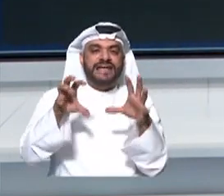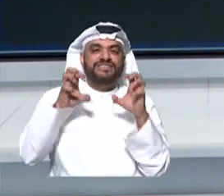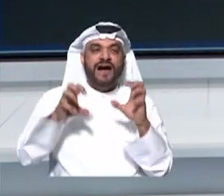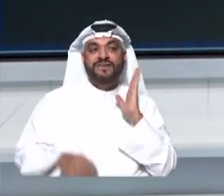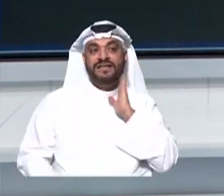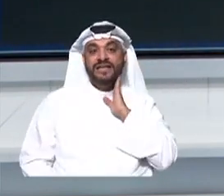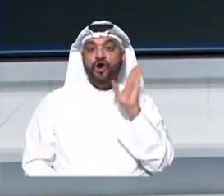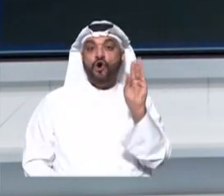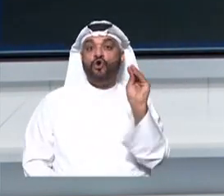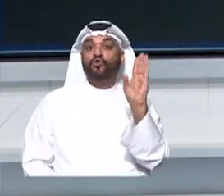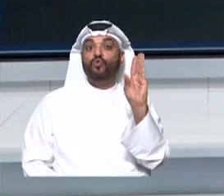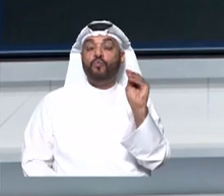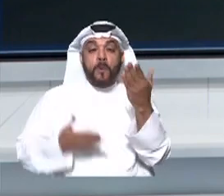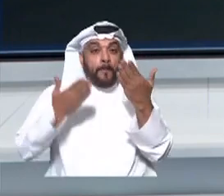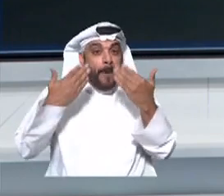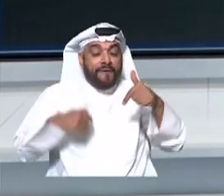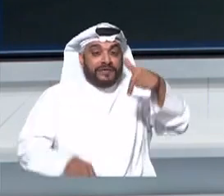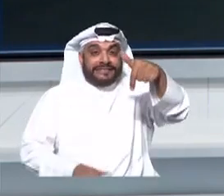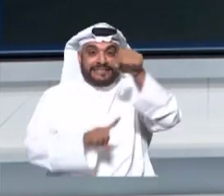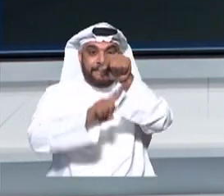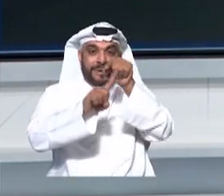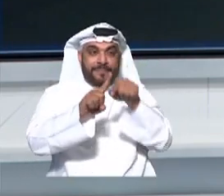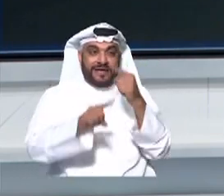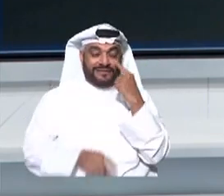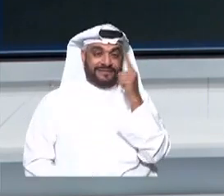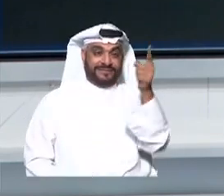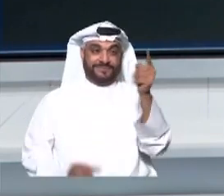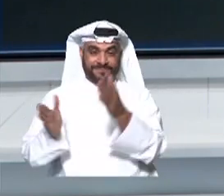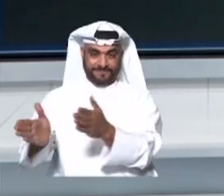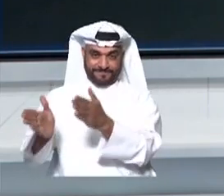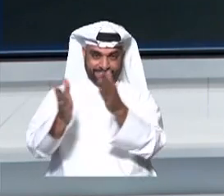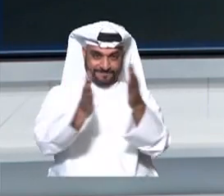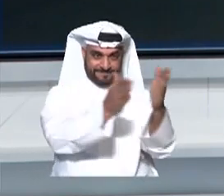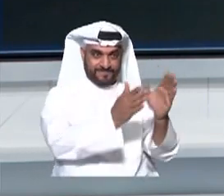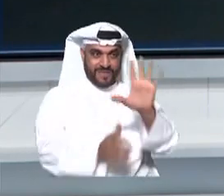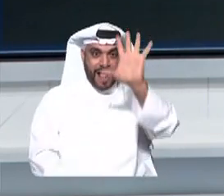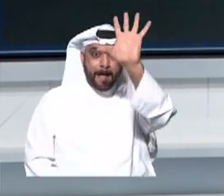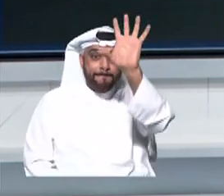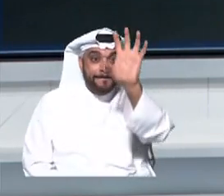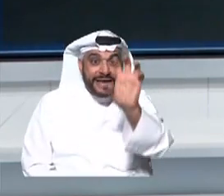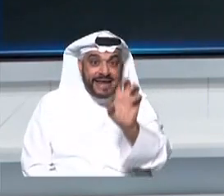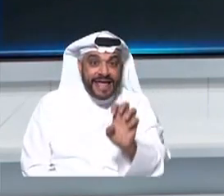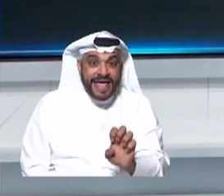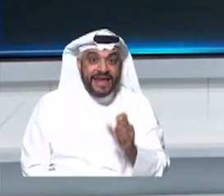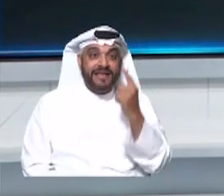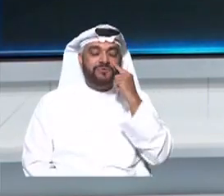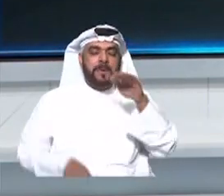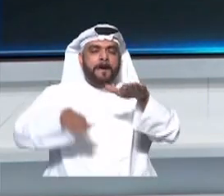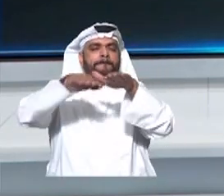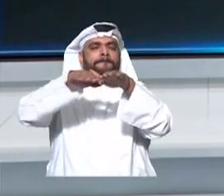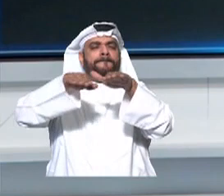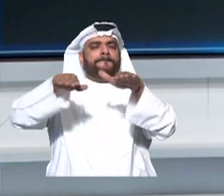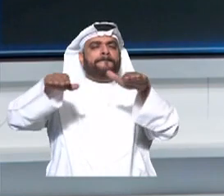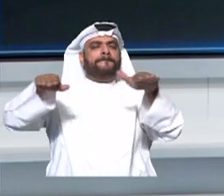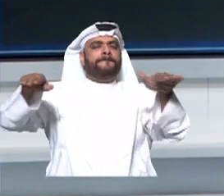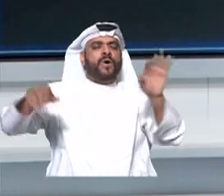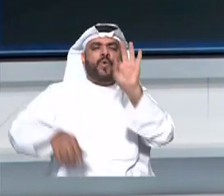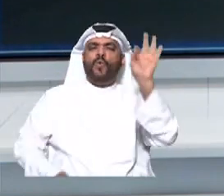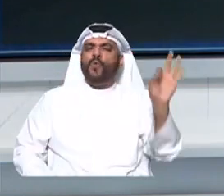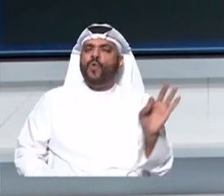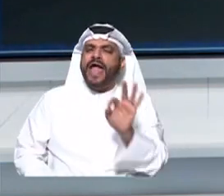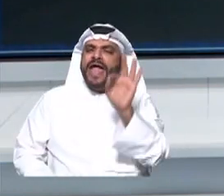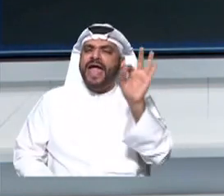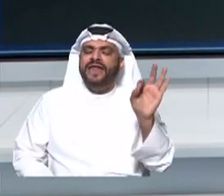10 كيلو. أما بالنسبة للطقس المتوقع في منتصف هذه الليلة بمشيئة الله، أجواء تميل إلى الاعتدال خاصة في المناطق الغربية من